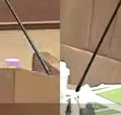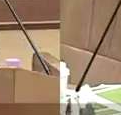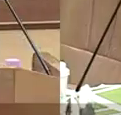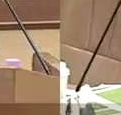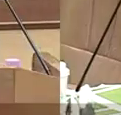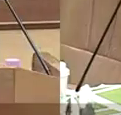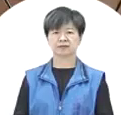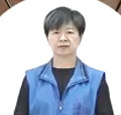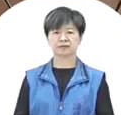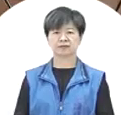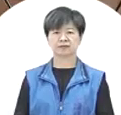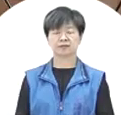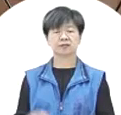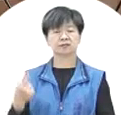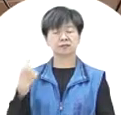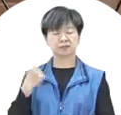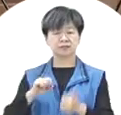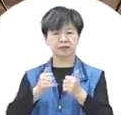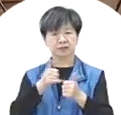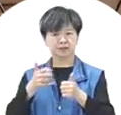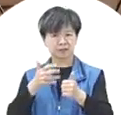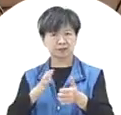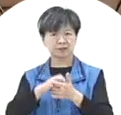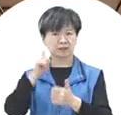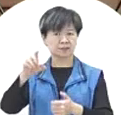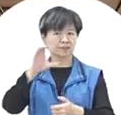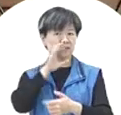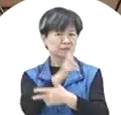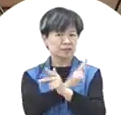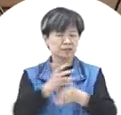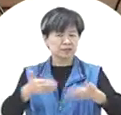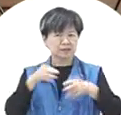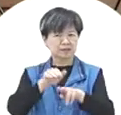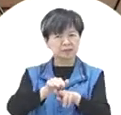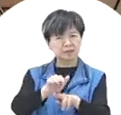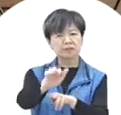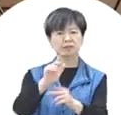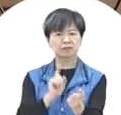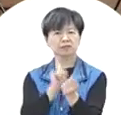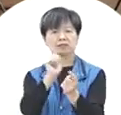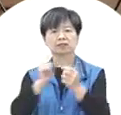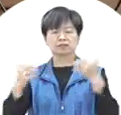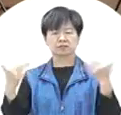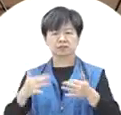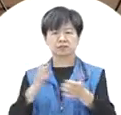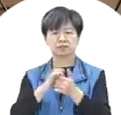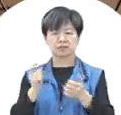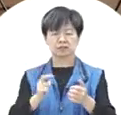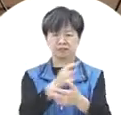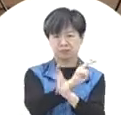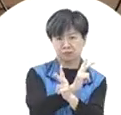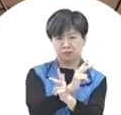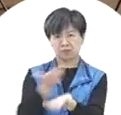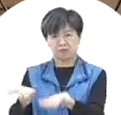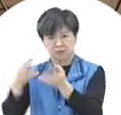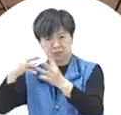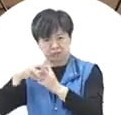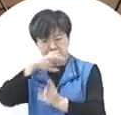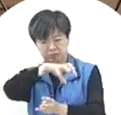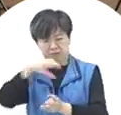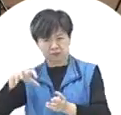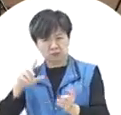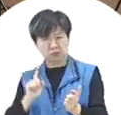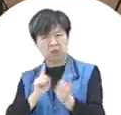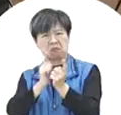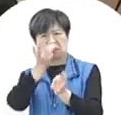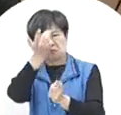员问到我们太板轻轨未来会遇到什么问题，尤其是在板桥福州地段会遇到一个问题，局长你知道